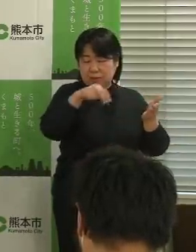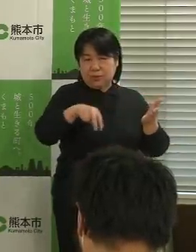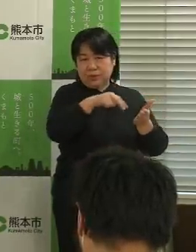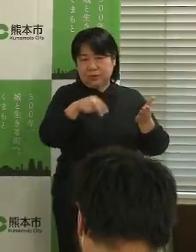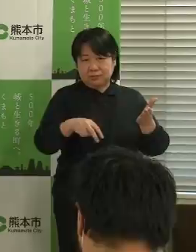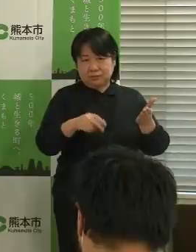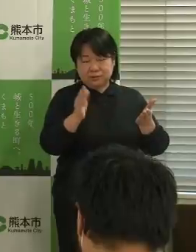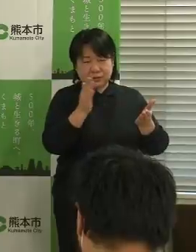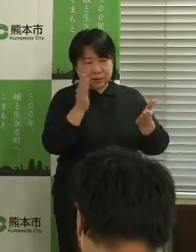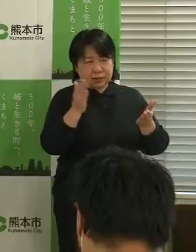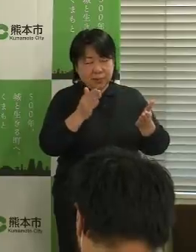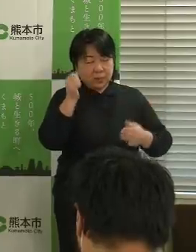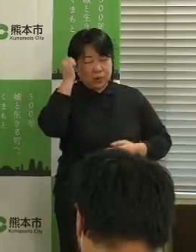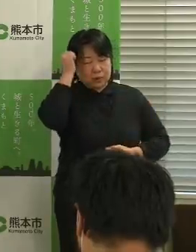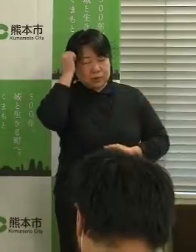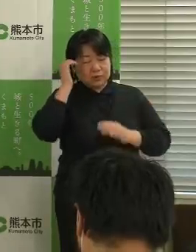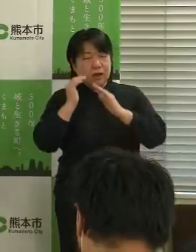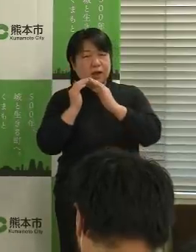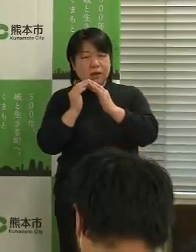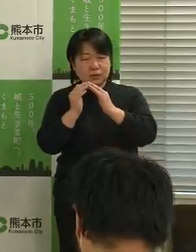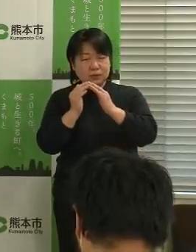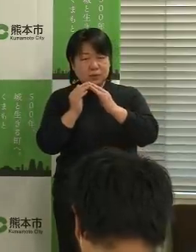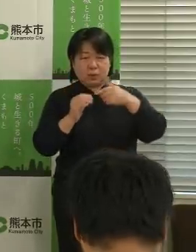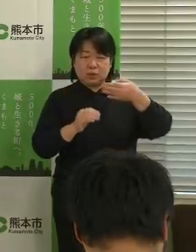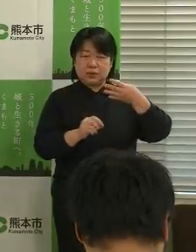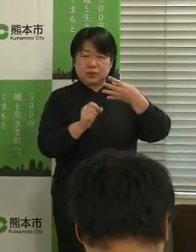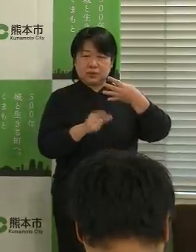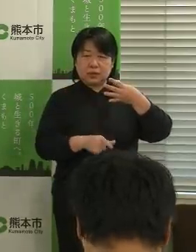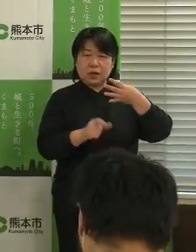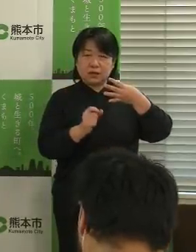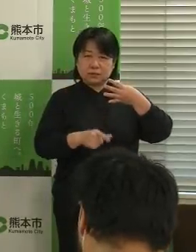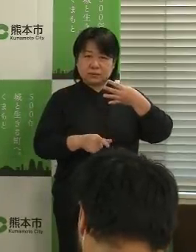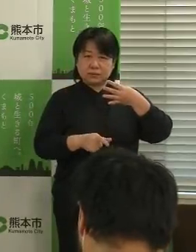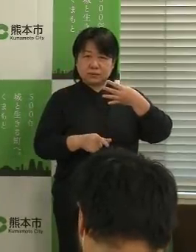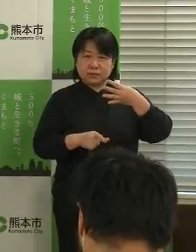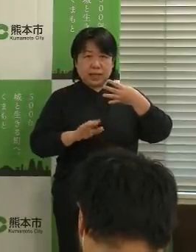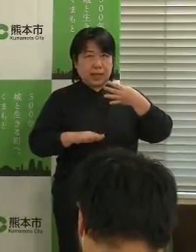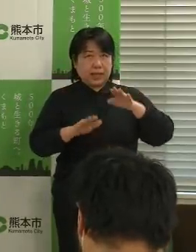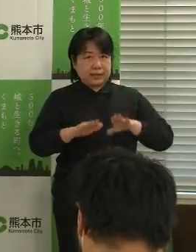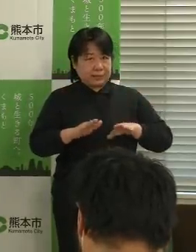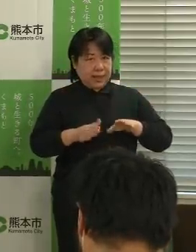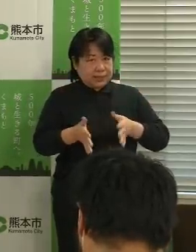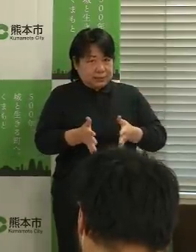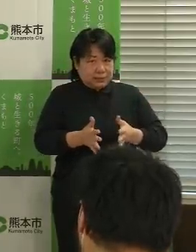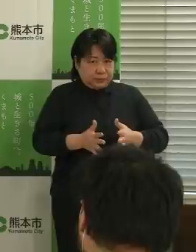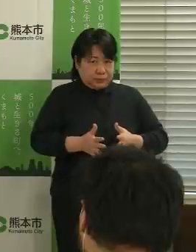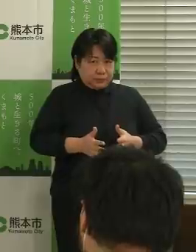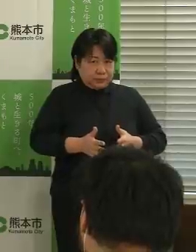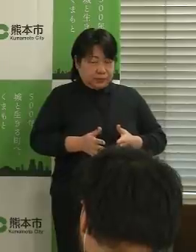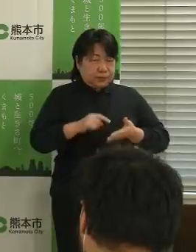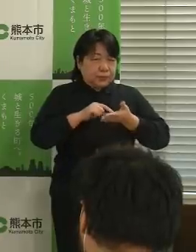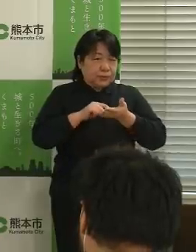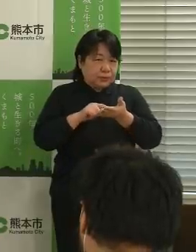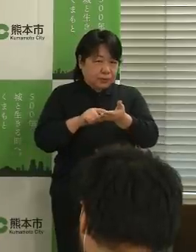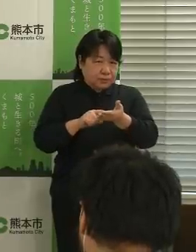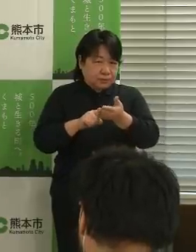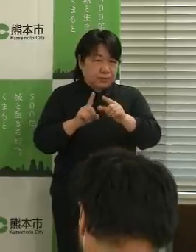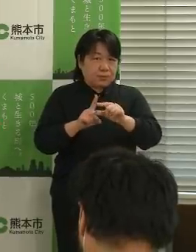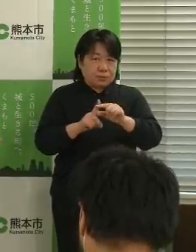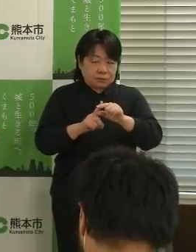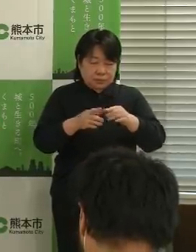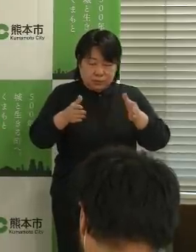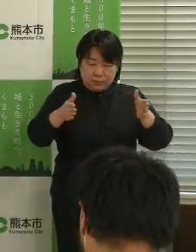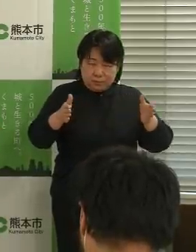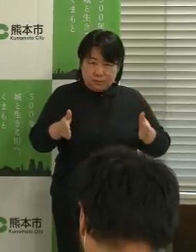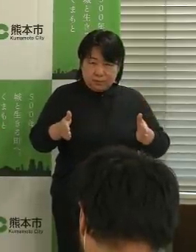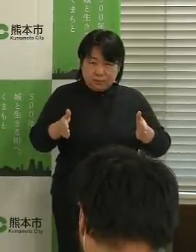ね、この4月の、今ちょうど自粛要請をしているこの期間